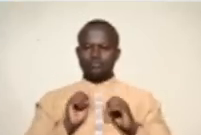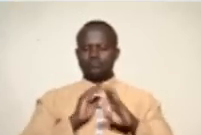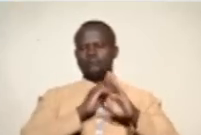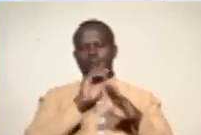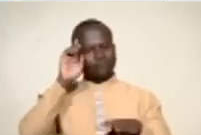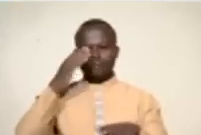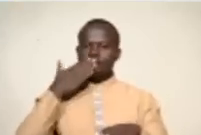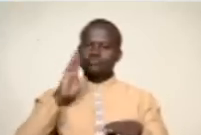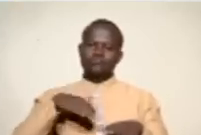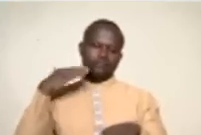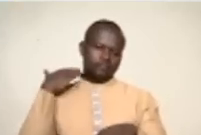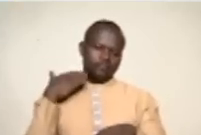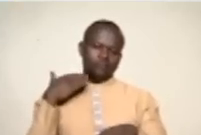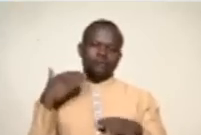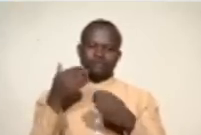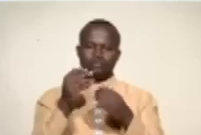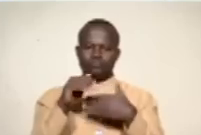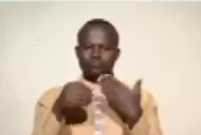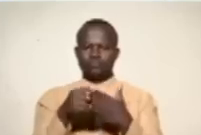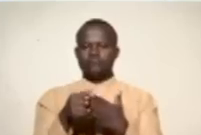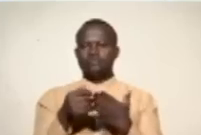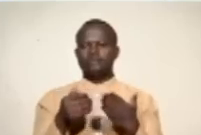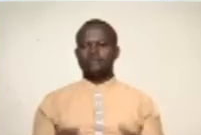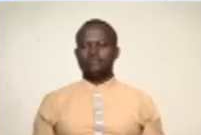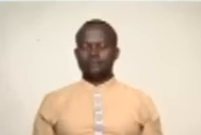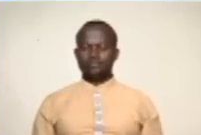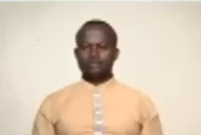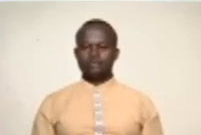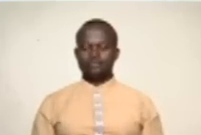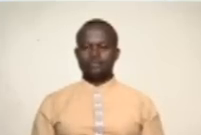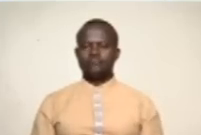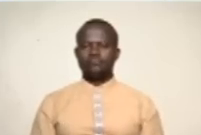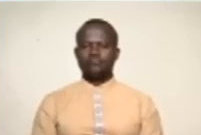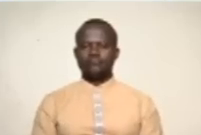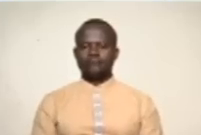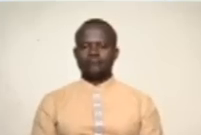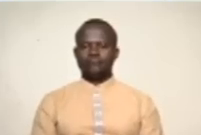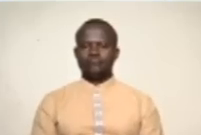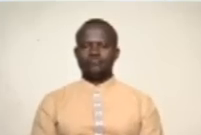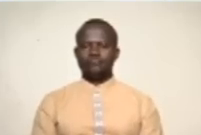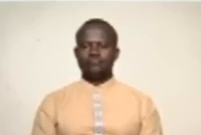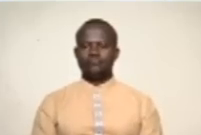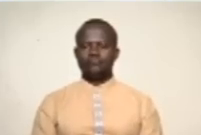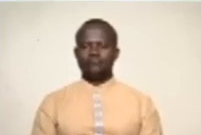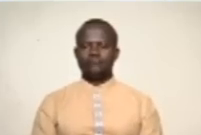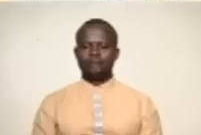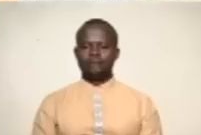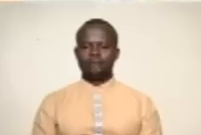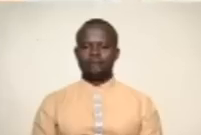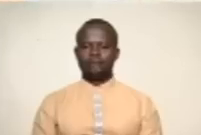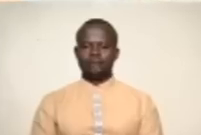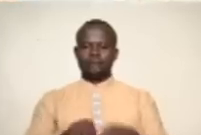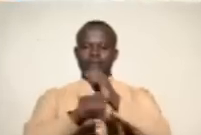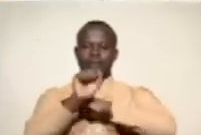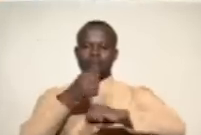kurwanya ingengabitekerezo ya Jenoside aho iva ikagera. Mudahogora Esther yafatanyije na Shema Ali. Ni